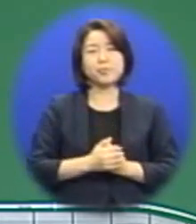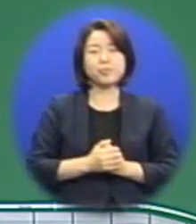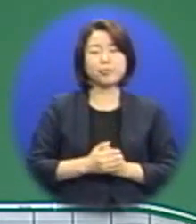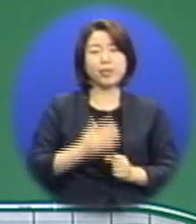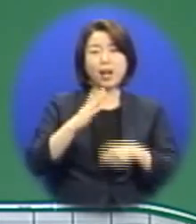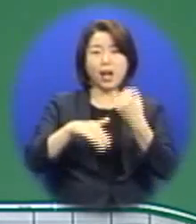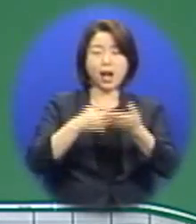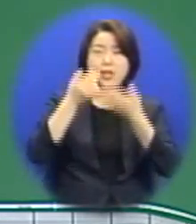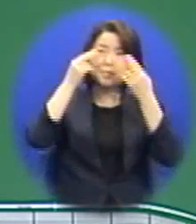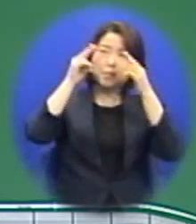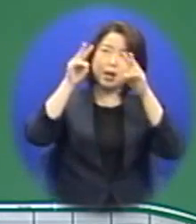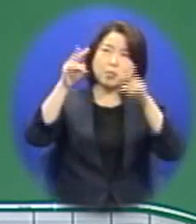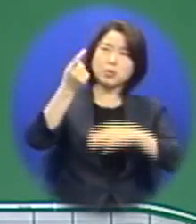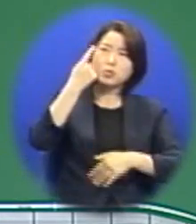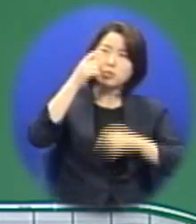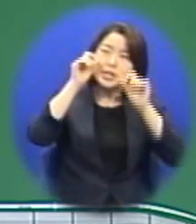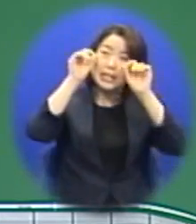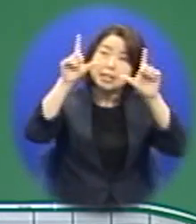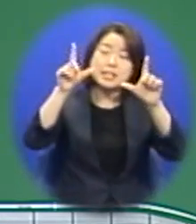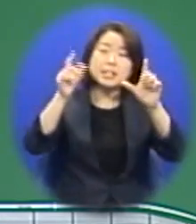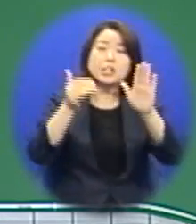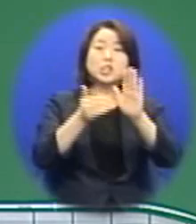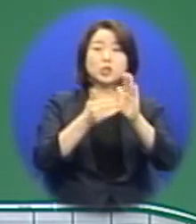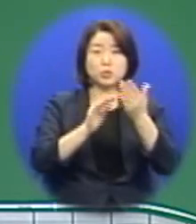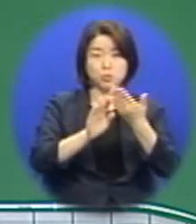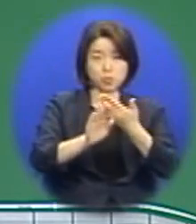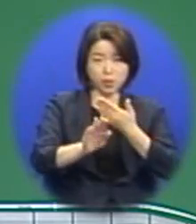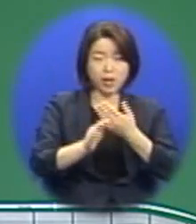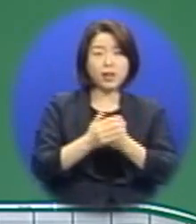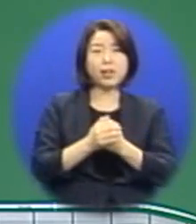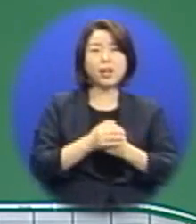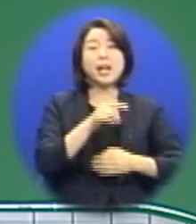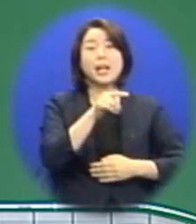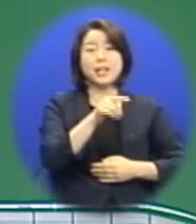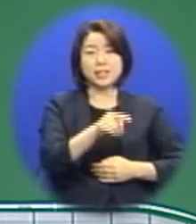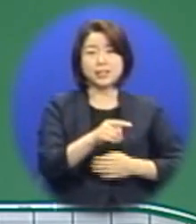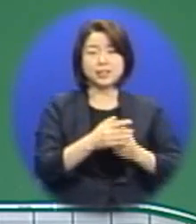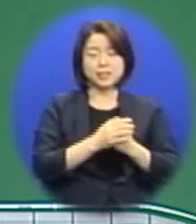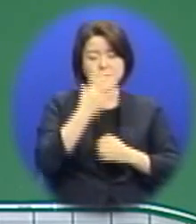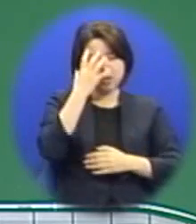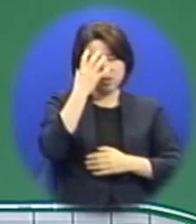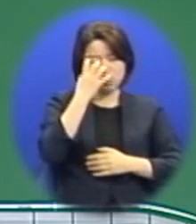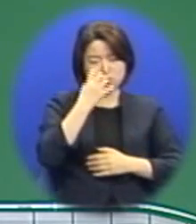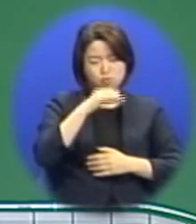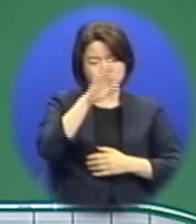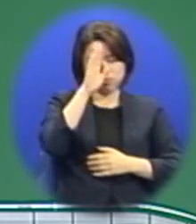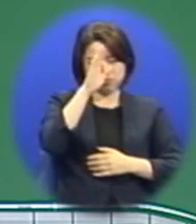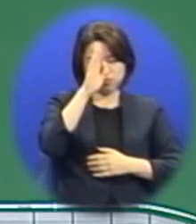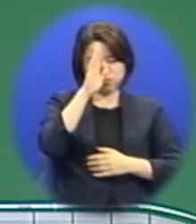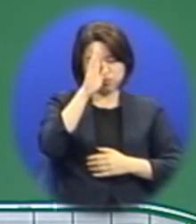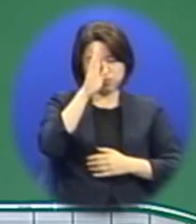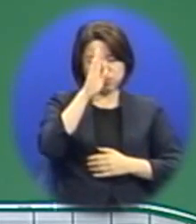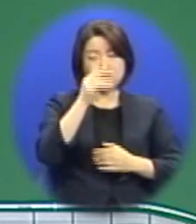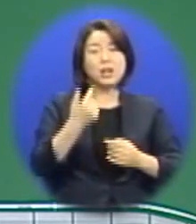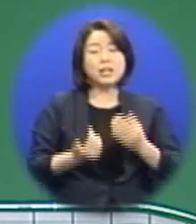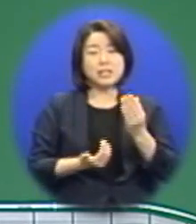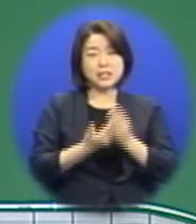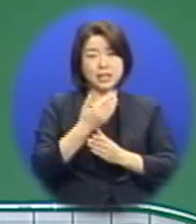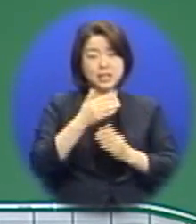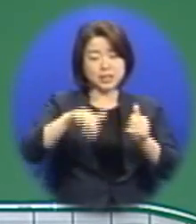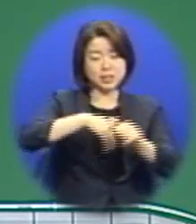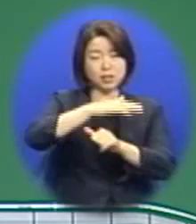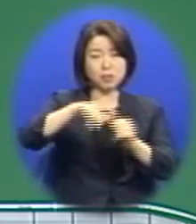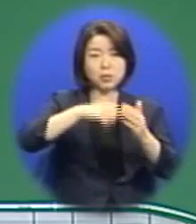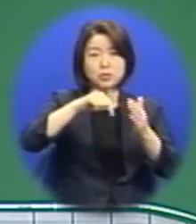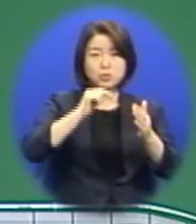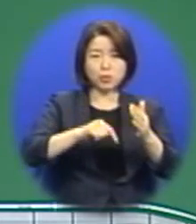하나님을 바라보는 눈이 뜨이면서 그 우울증에 걸릴 수밖에 없던 그 형편 속에 그분